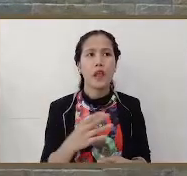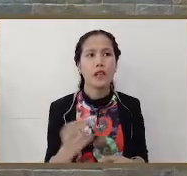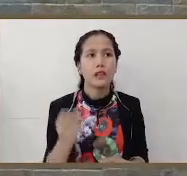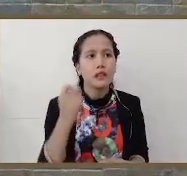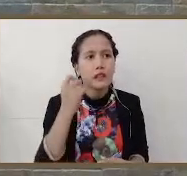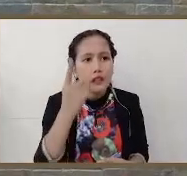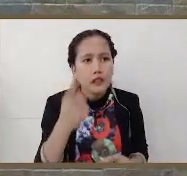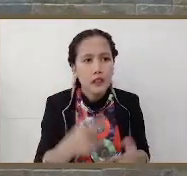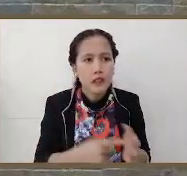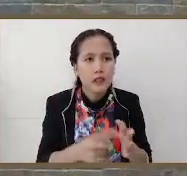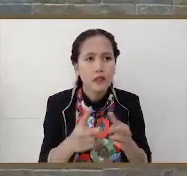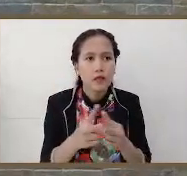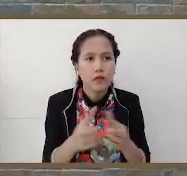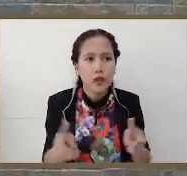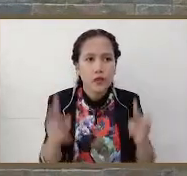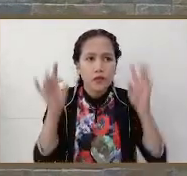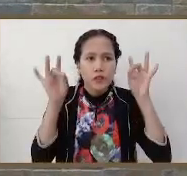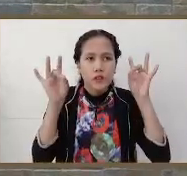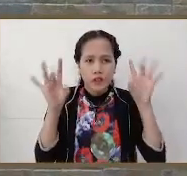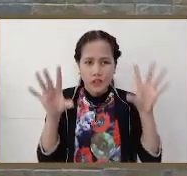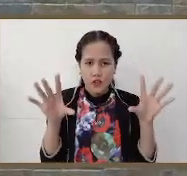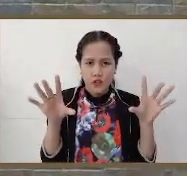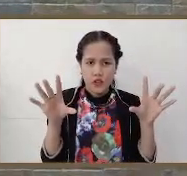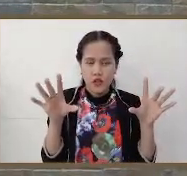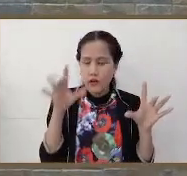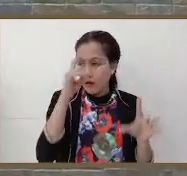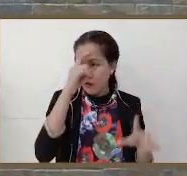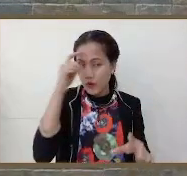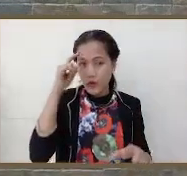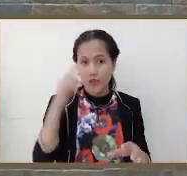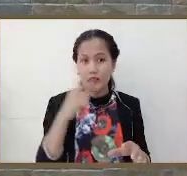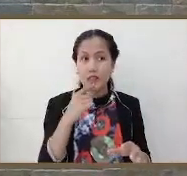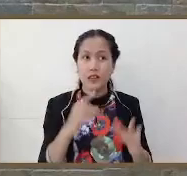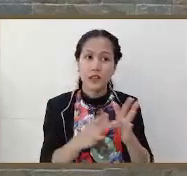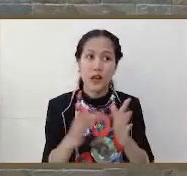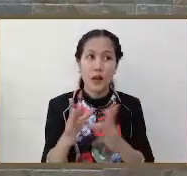niyan. You know why? Dahil sabi mo na Biblia,